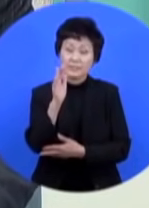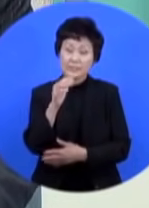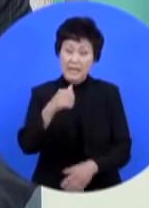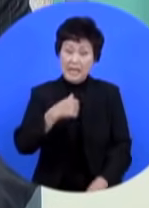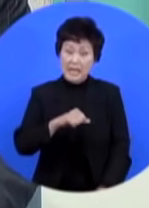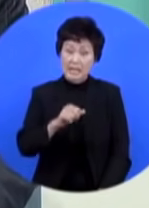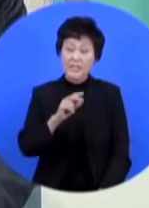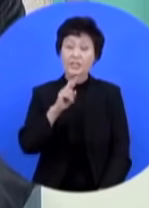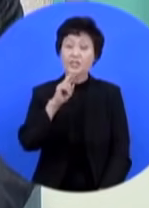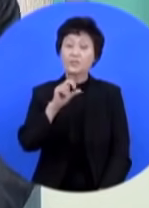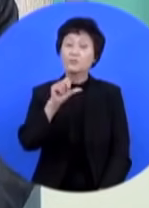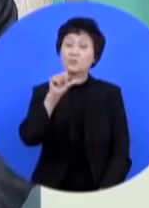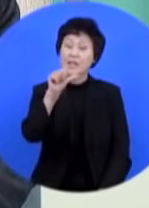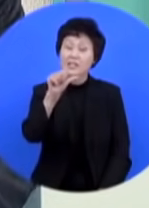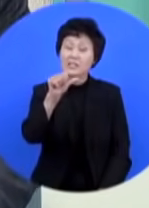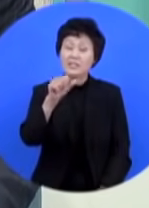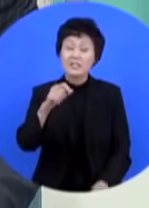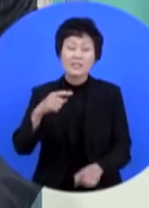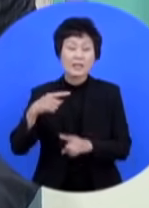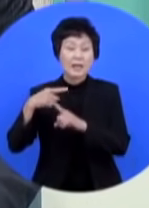25살 때 이제 순교했단 말이에요.